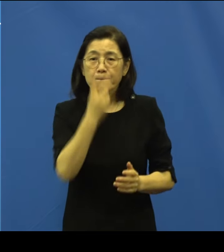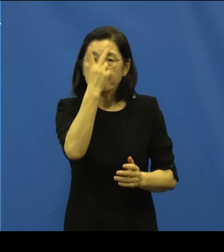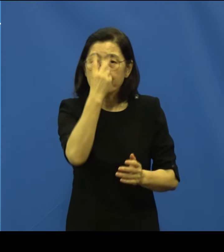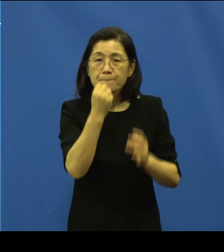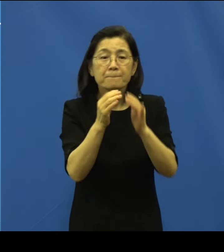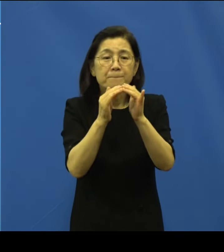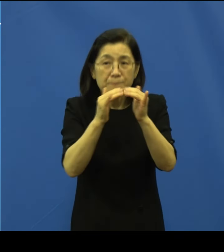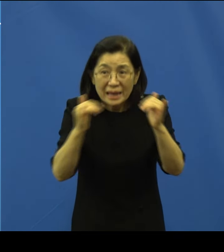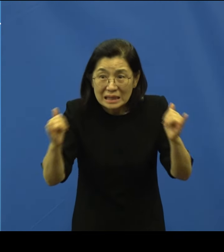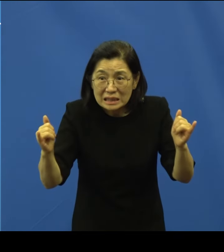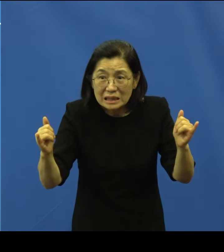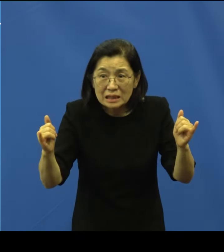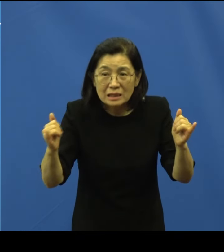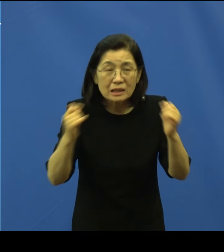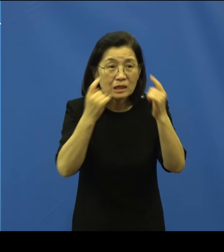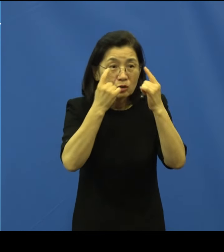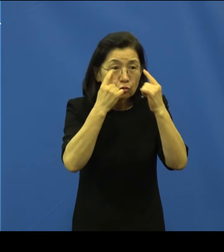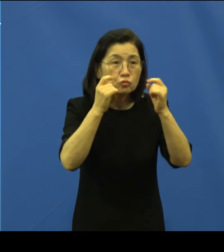여러 번